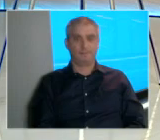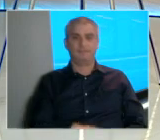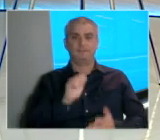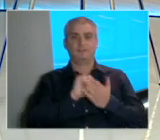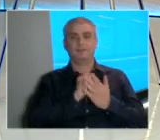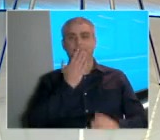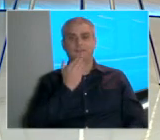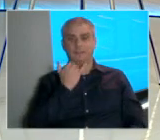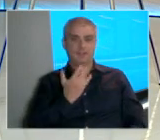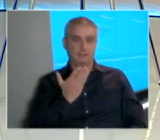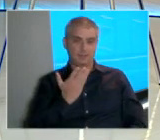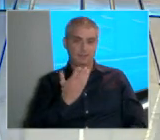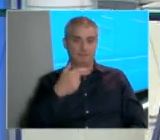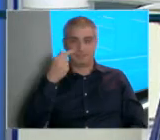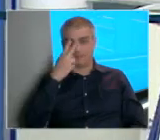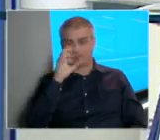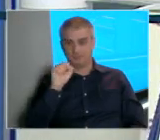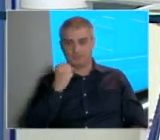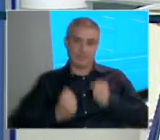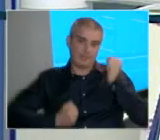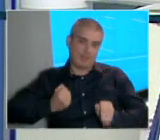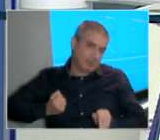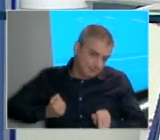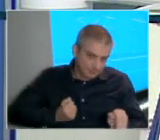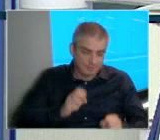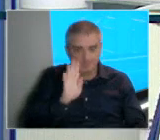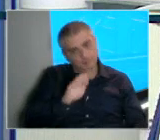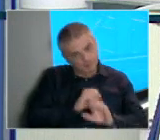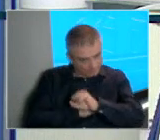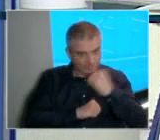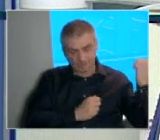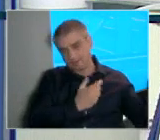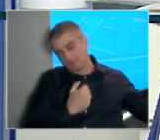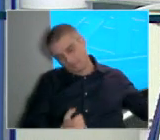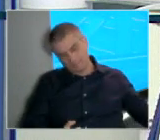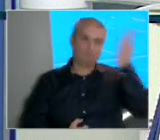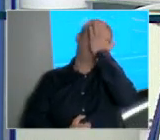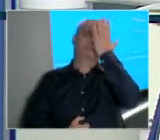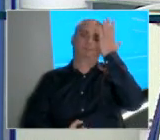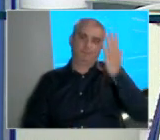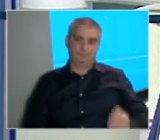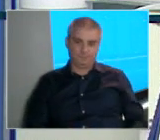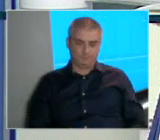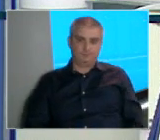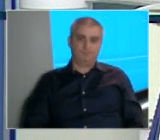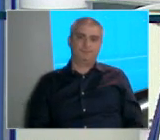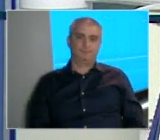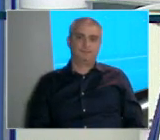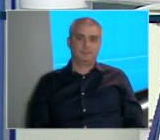ובישראל היום, גדעון סער רץ פנימה, נתניהו פותח לו את הדלת, הישר לבומבה שתבוא